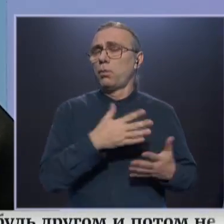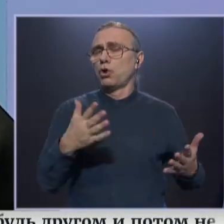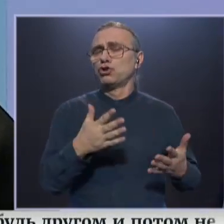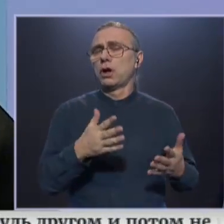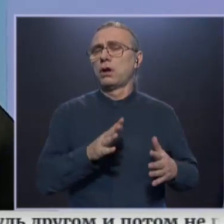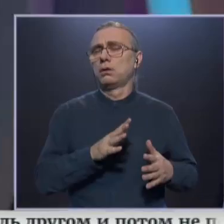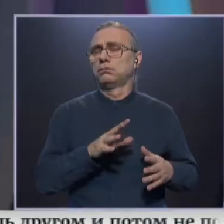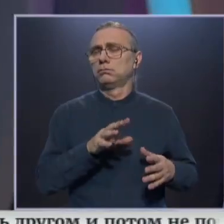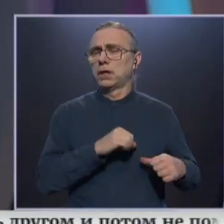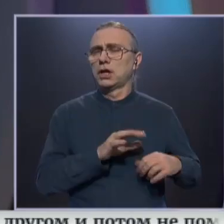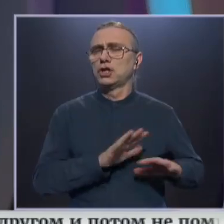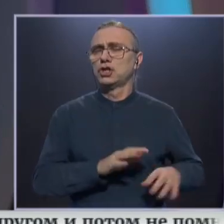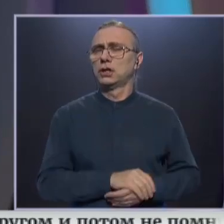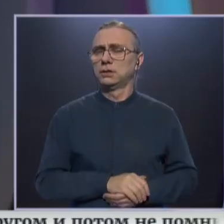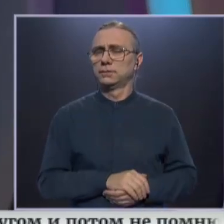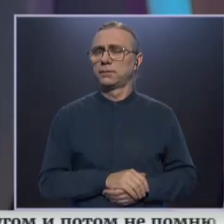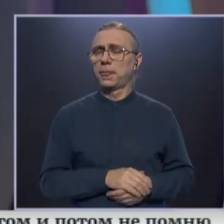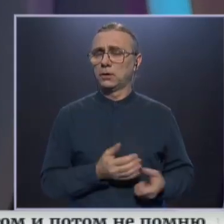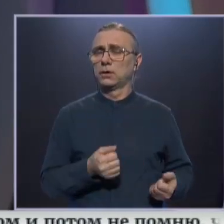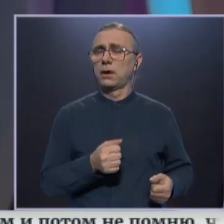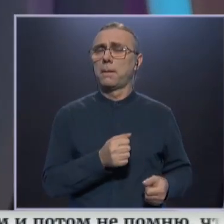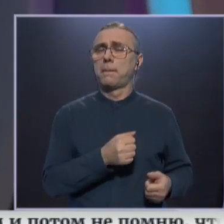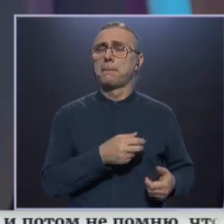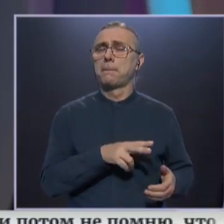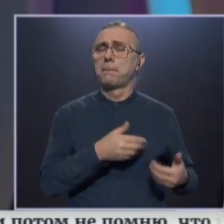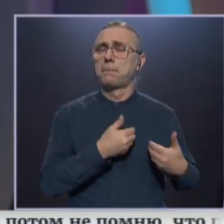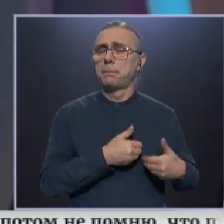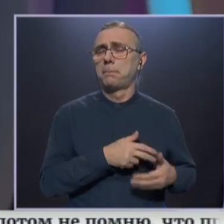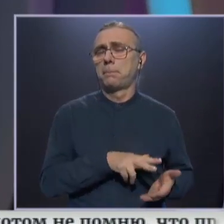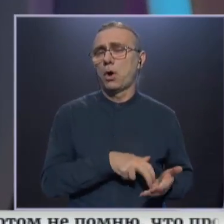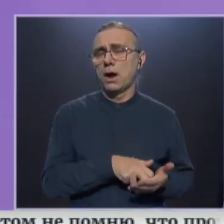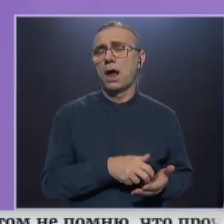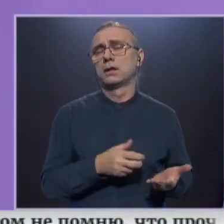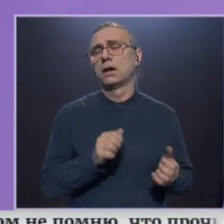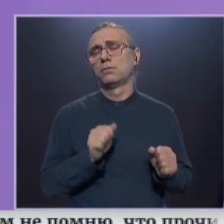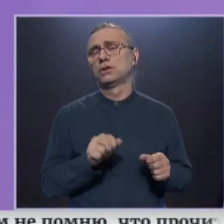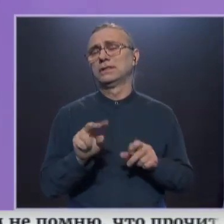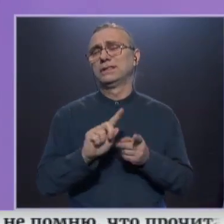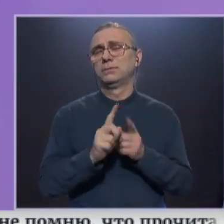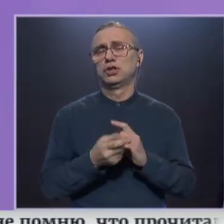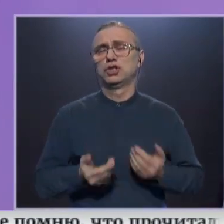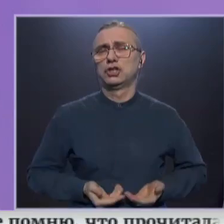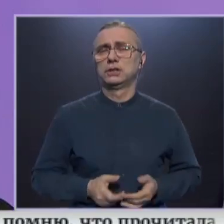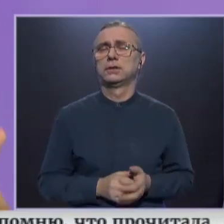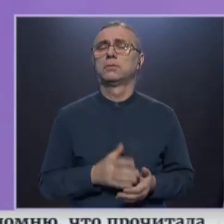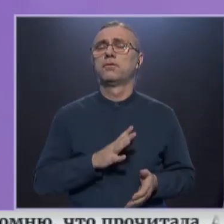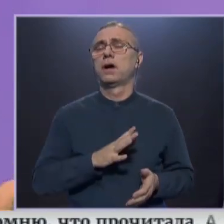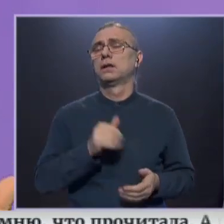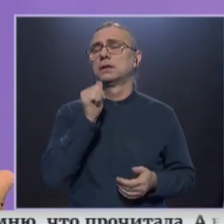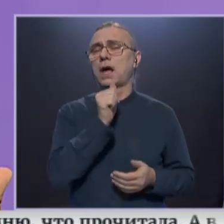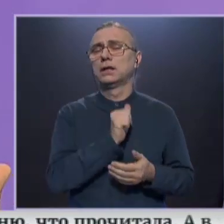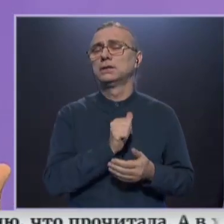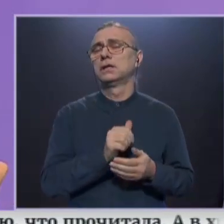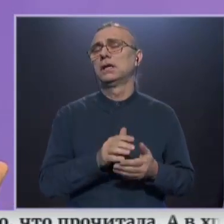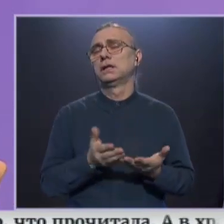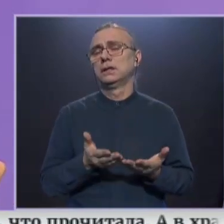как человек меняет свою жизнь. И здесь человек, может, искренне раскаялся. И батюшка прочитал молитву, таинство свершилось, а человек не знает, как